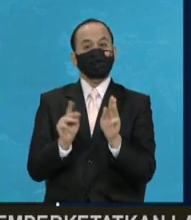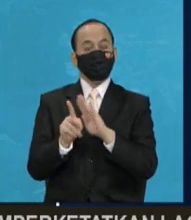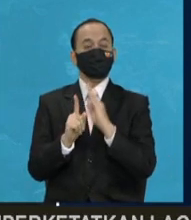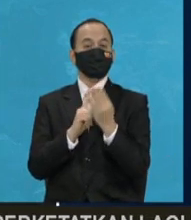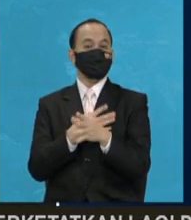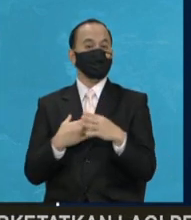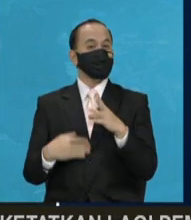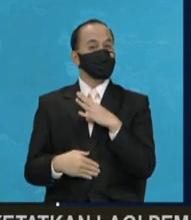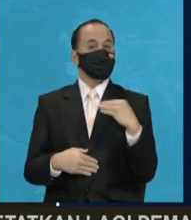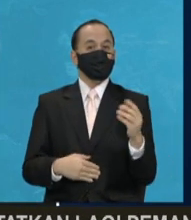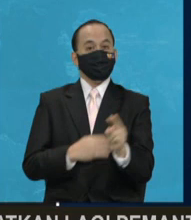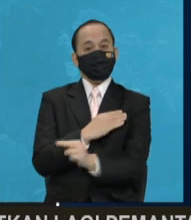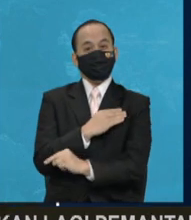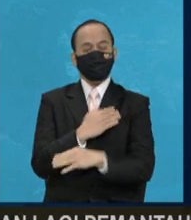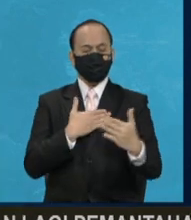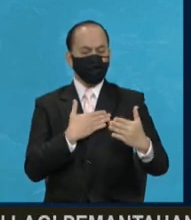pendekatan